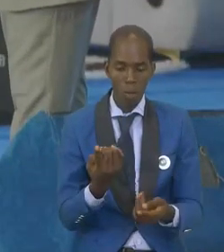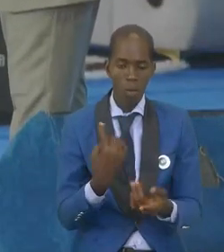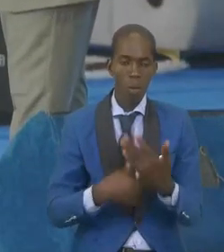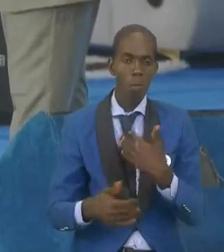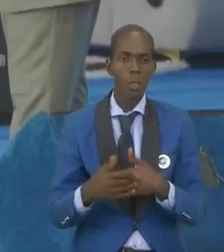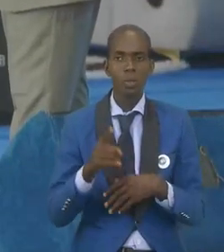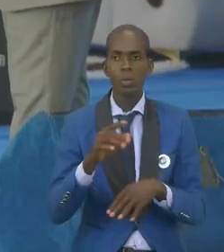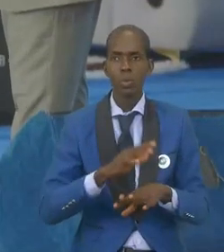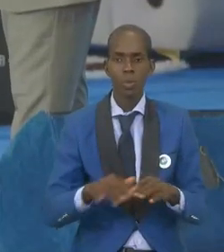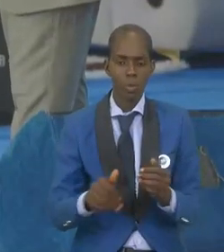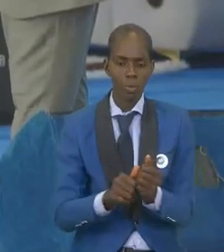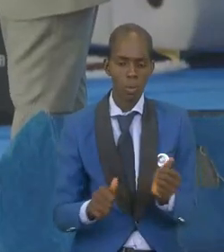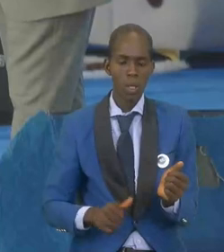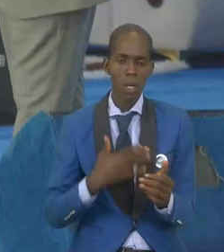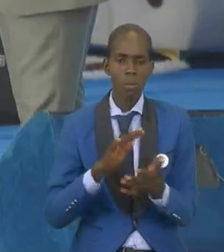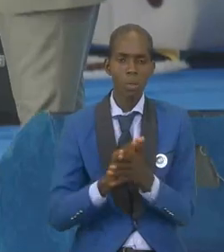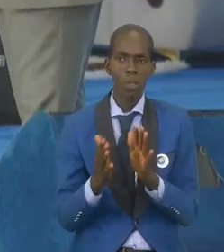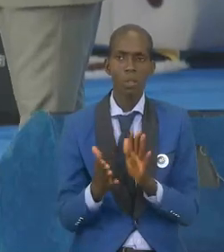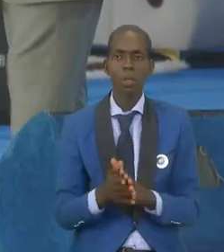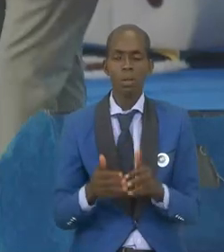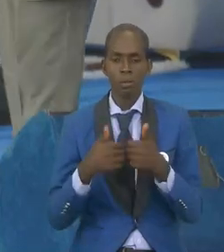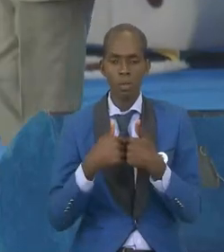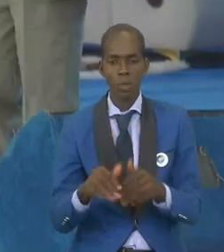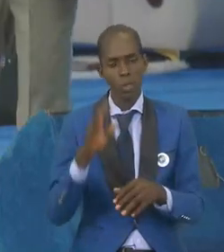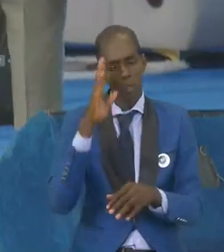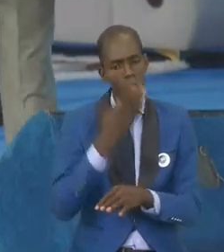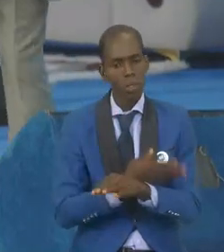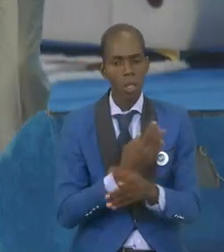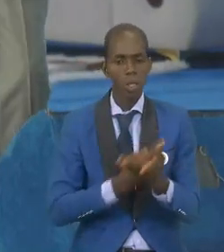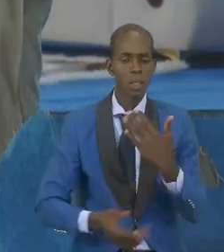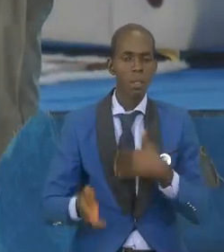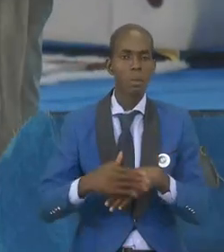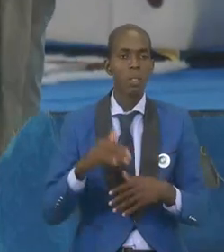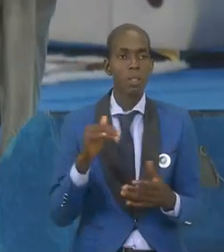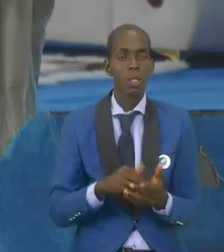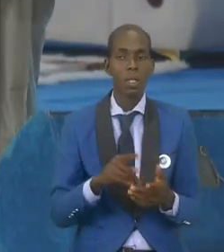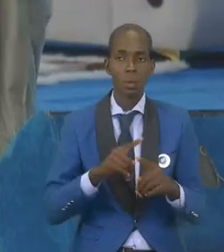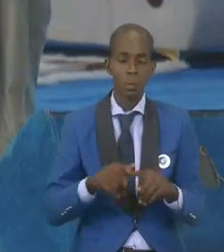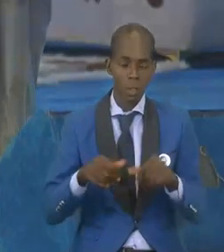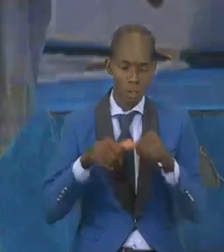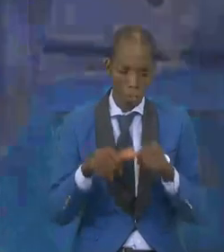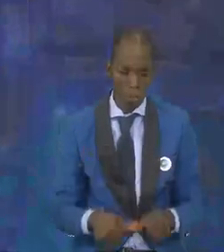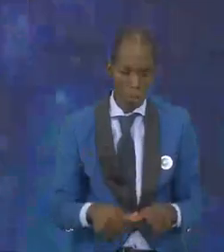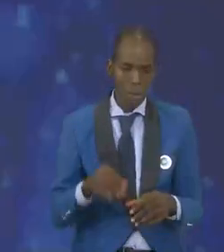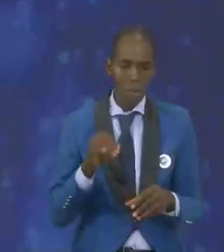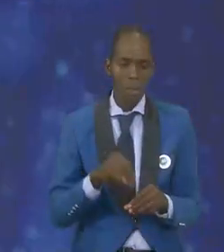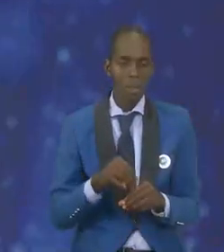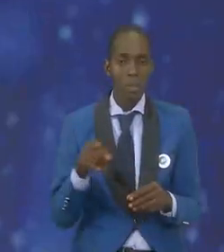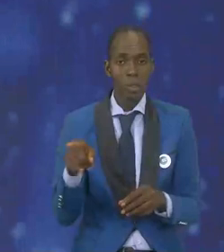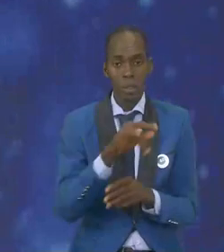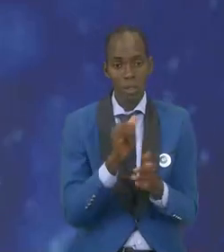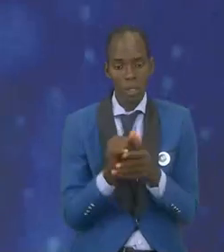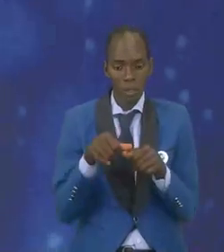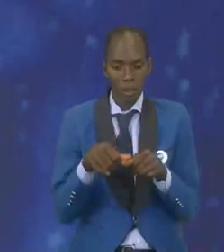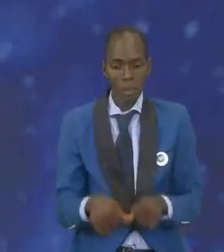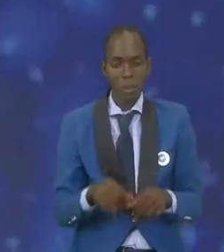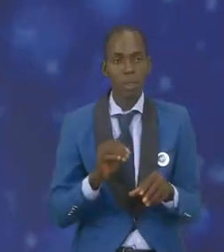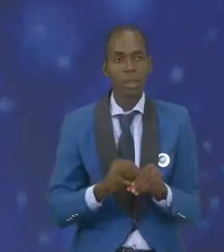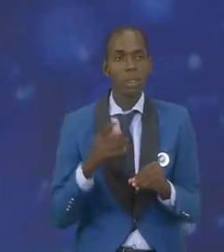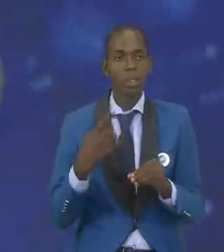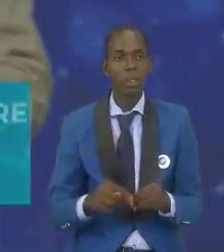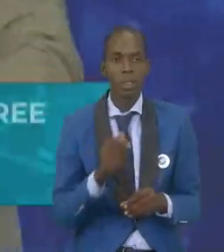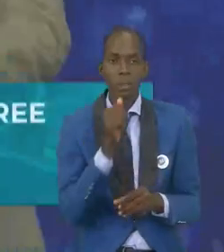il ne rampe pas pour sortir en trempé pour revenir il retrouvera pas pour donner des fils des filles prodigues pour revenir encore celui